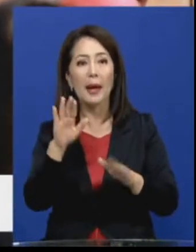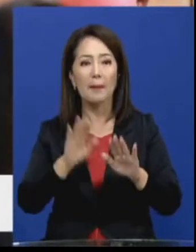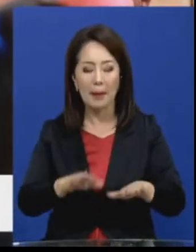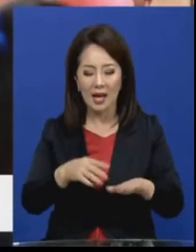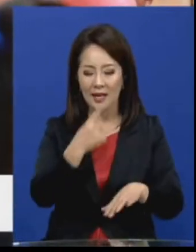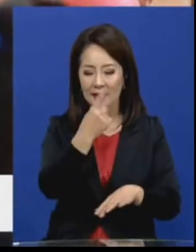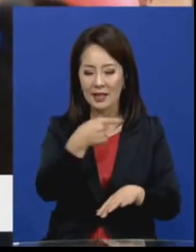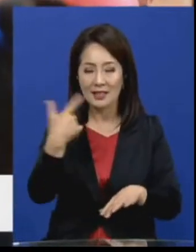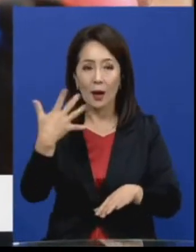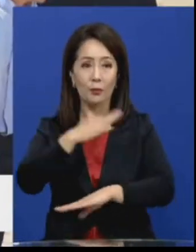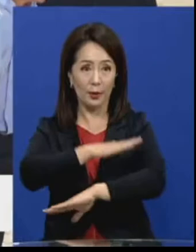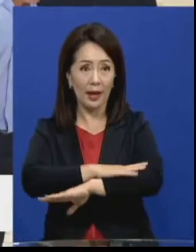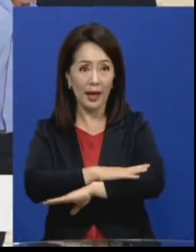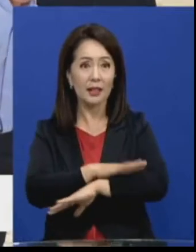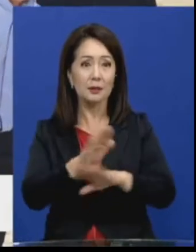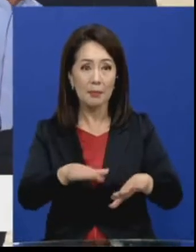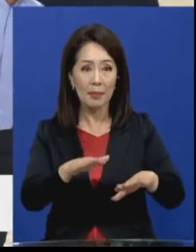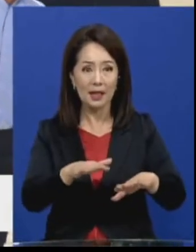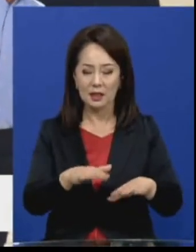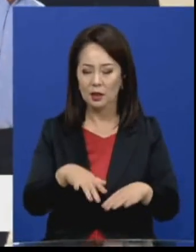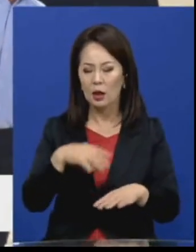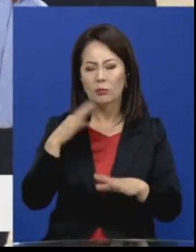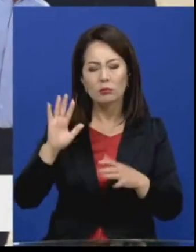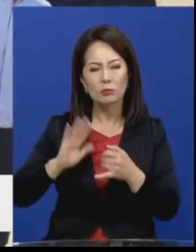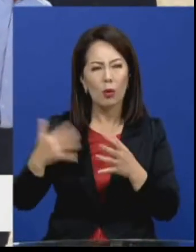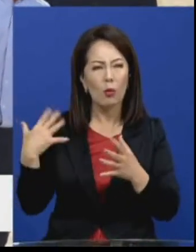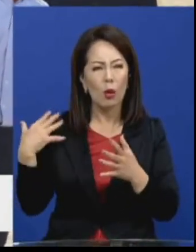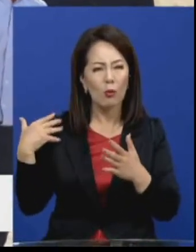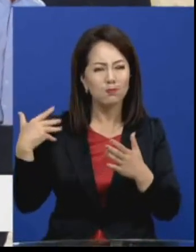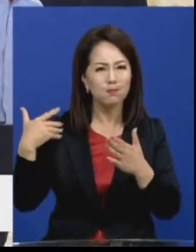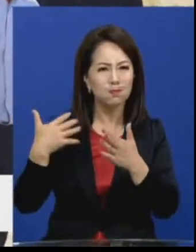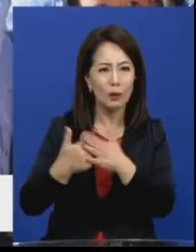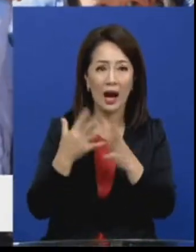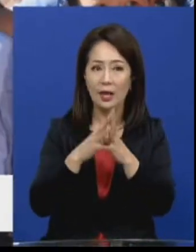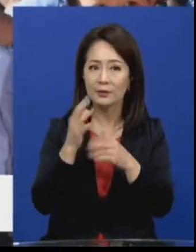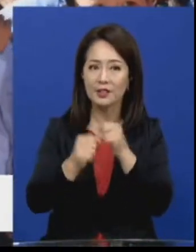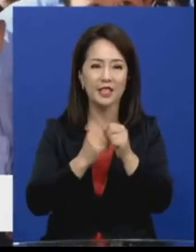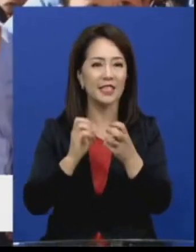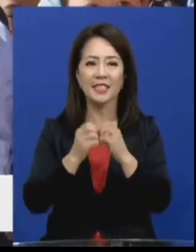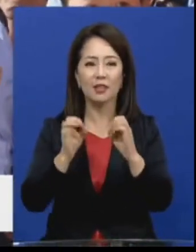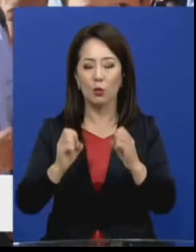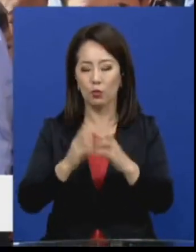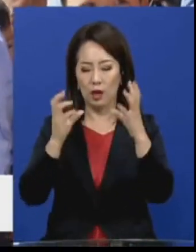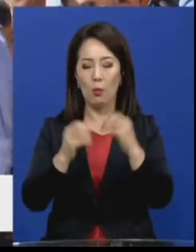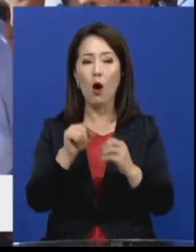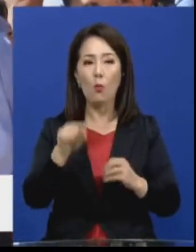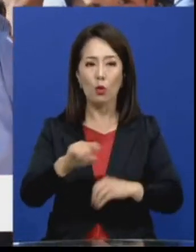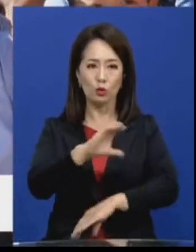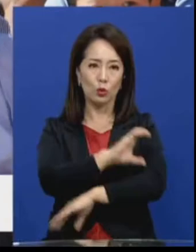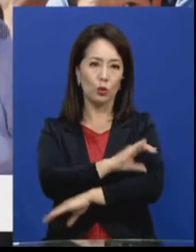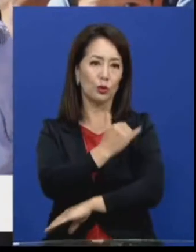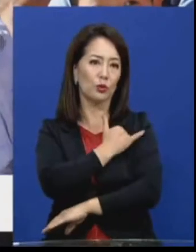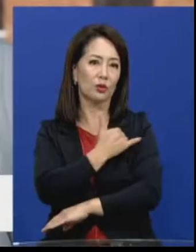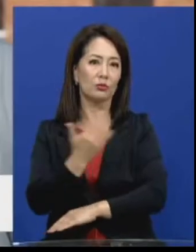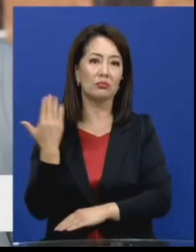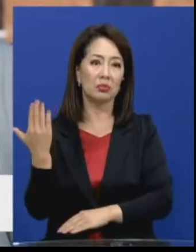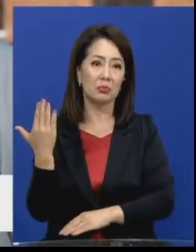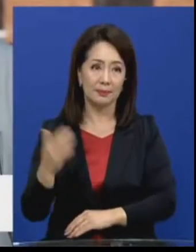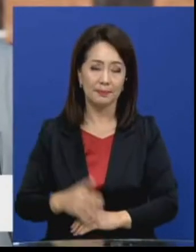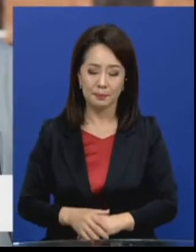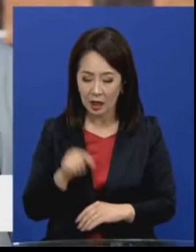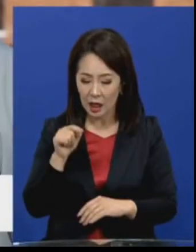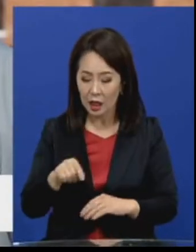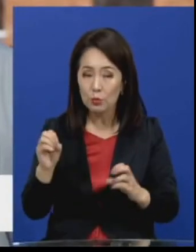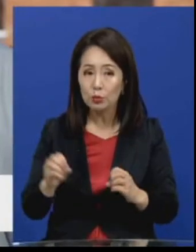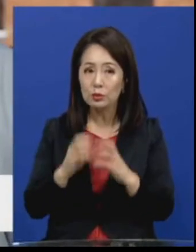дугаар анги хүртлээ суралцж байна. Сүүлийн 10 жилд хийгдээгүй томоохон бүтээн байгуулалт болсон гэдгийг сургуулийн удирдлагууд онцолж байна.